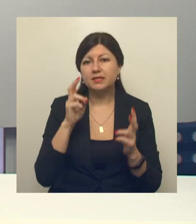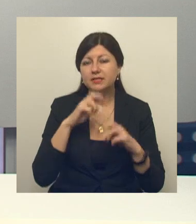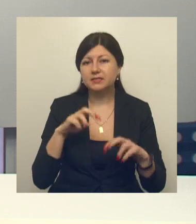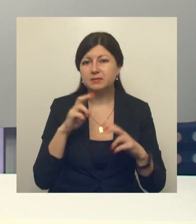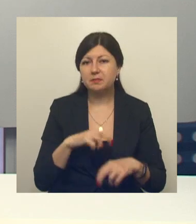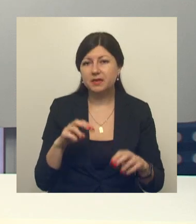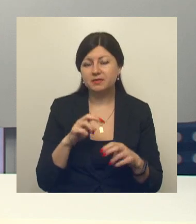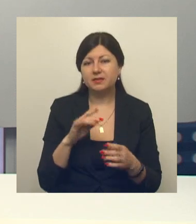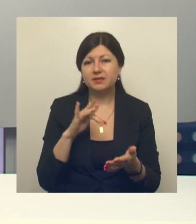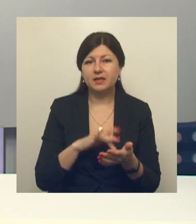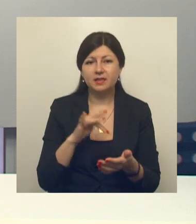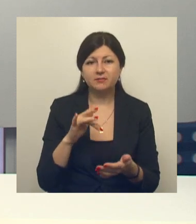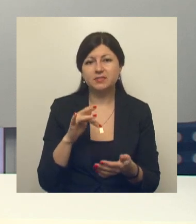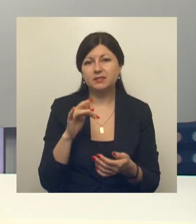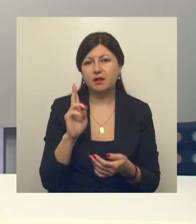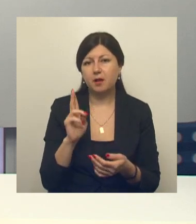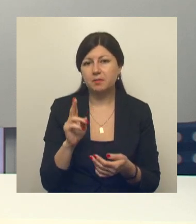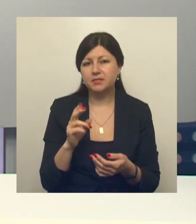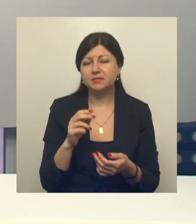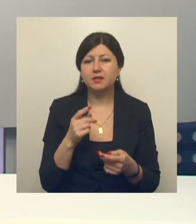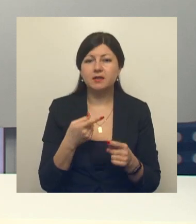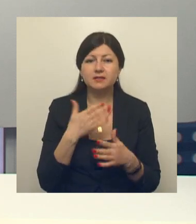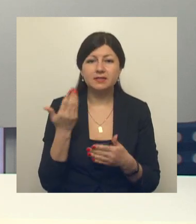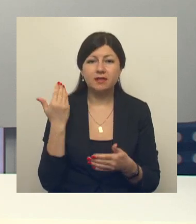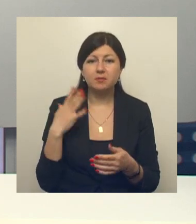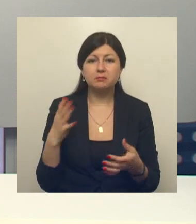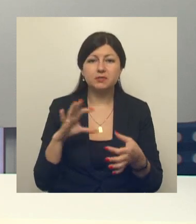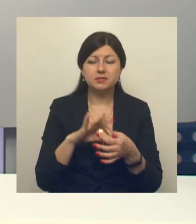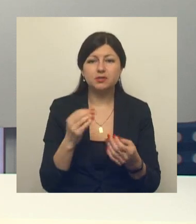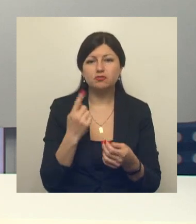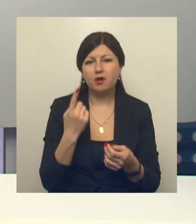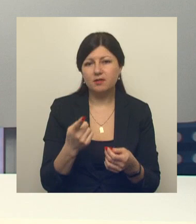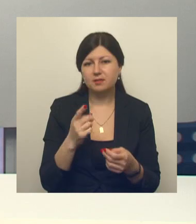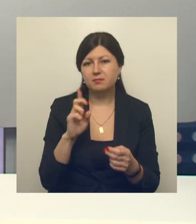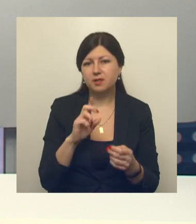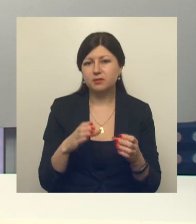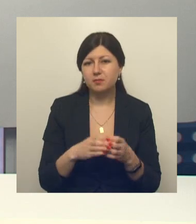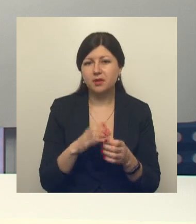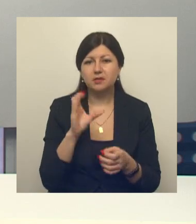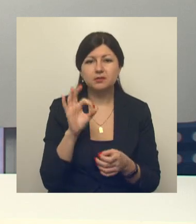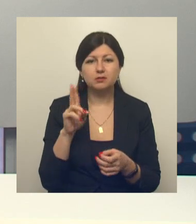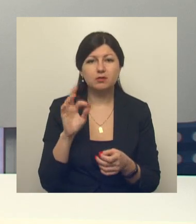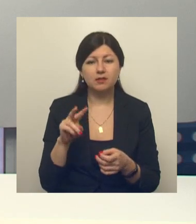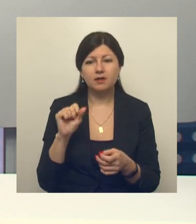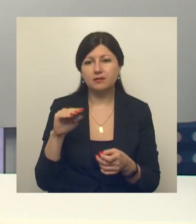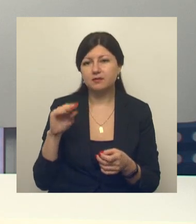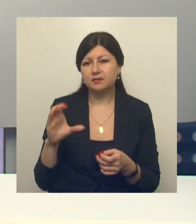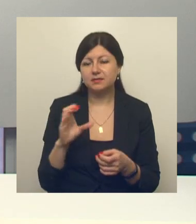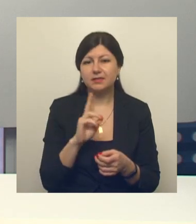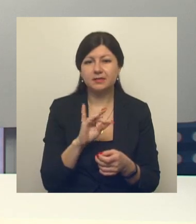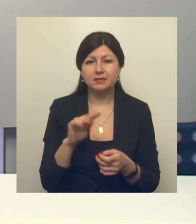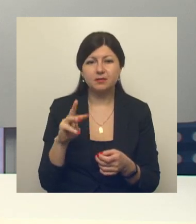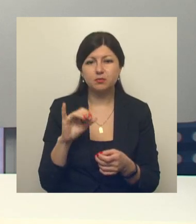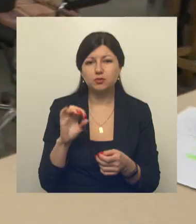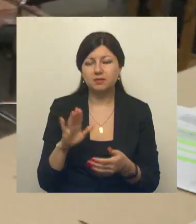центра компетенций. Недавно к нацпроекту присоединилась еще одна белгородская компания – «Сокол АТС». Кирилл Мусаев продолжит.